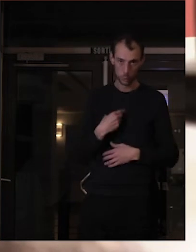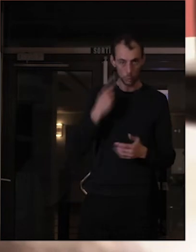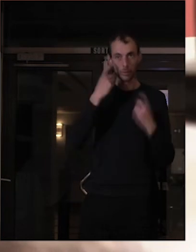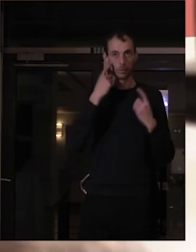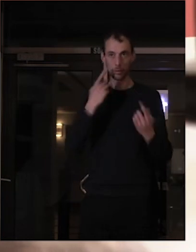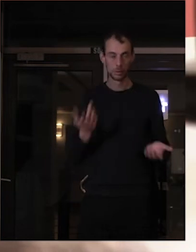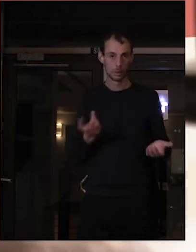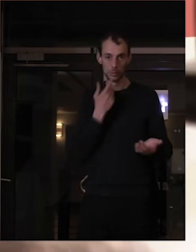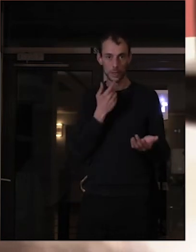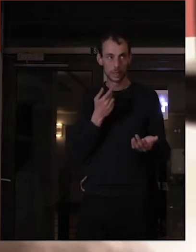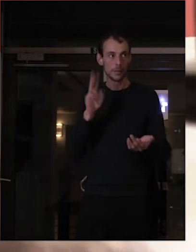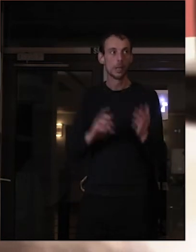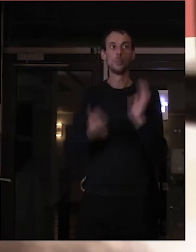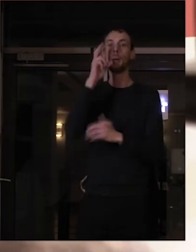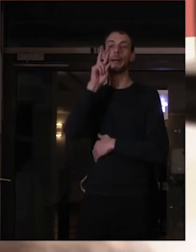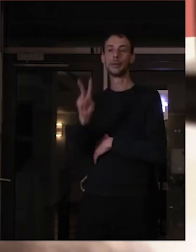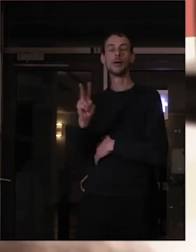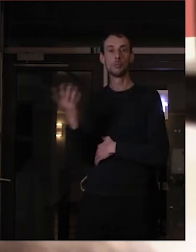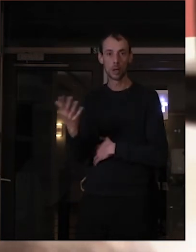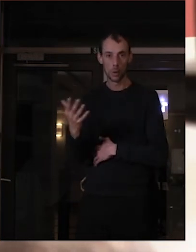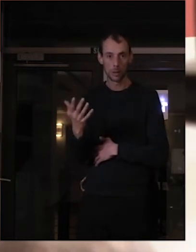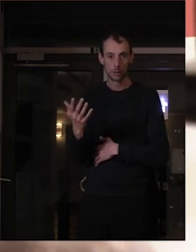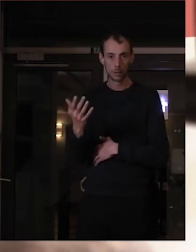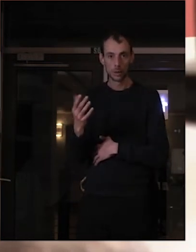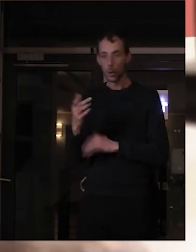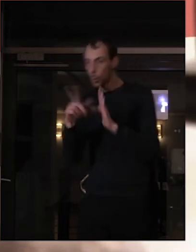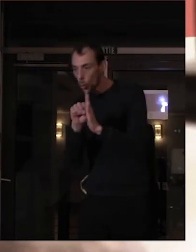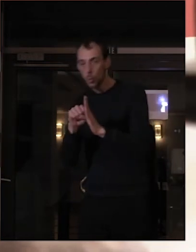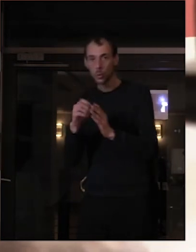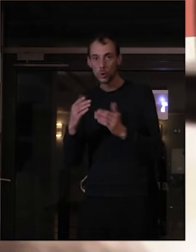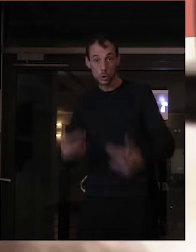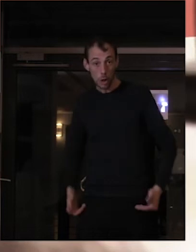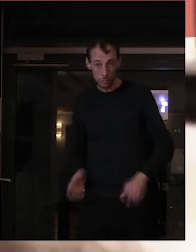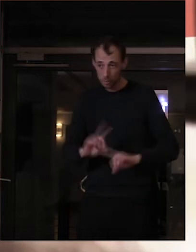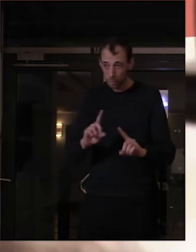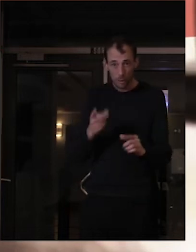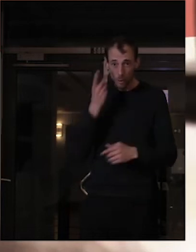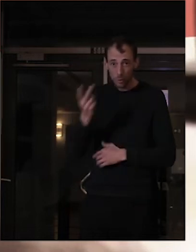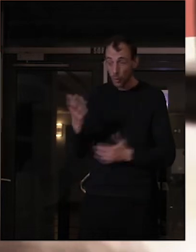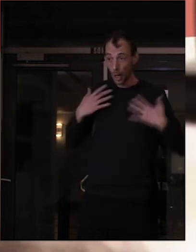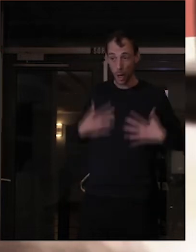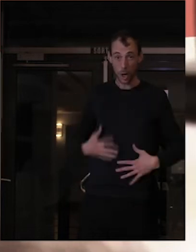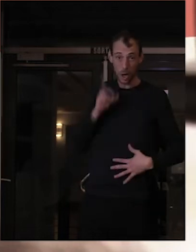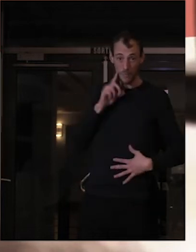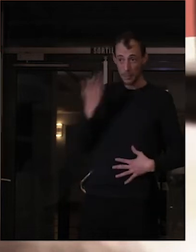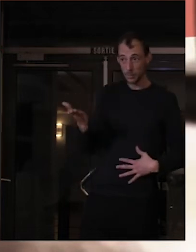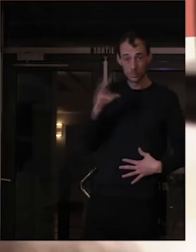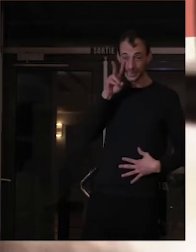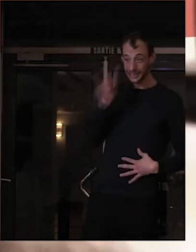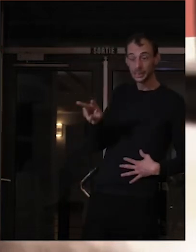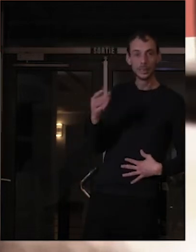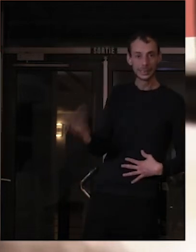voit, c'est ni le logo, ni le short, c'est le corps de la femme, et donc ça pose un problème parce que c'est posé à cet endroit-là. C'est, pour moi, une des